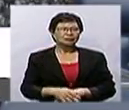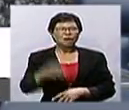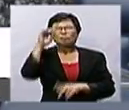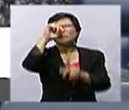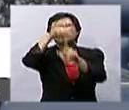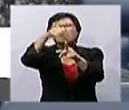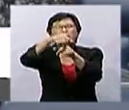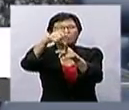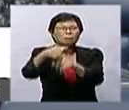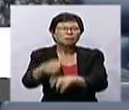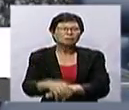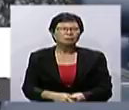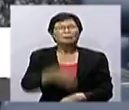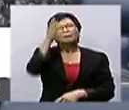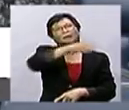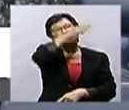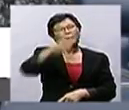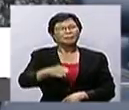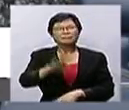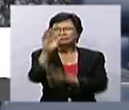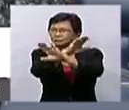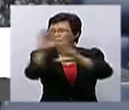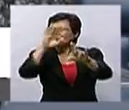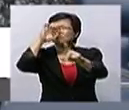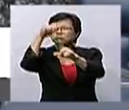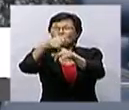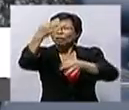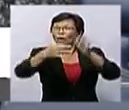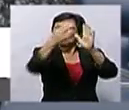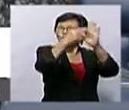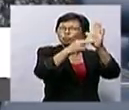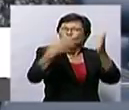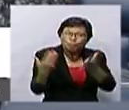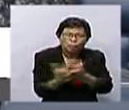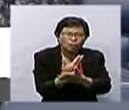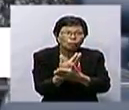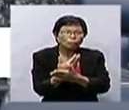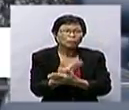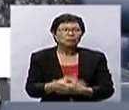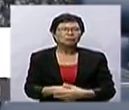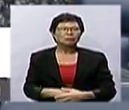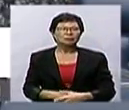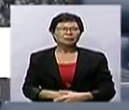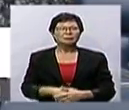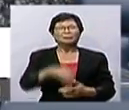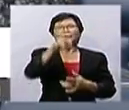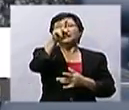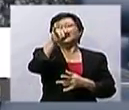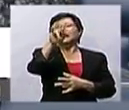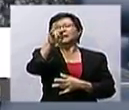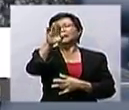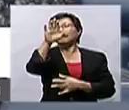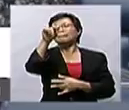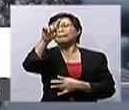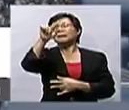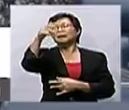Pembohongan. Tarik balik. Jangan berbohong. Kalau ruling baru dari ruling tadi adalah jelas. Kita batalkan. Tarik